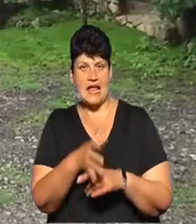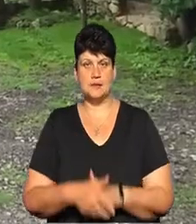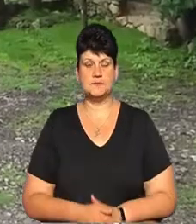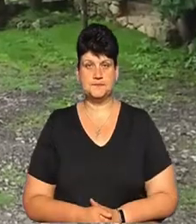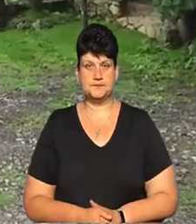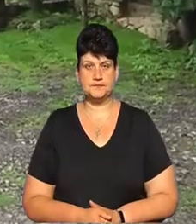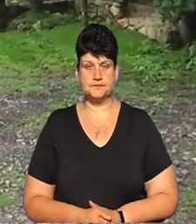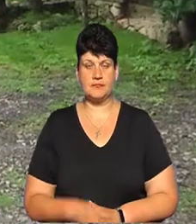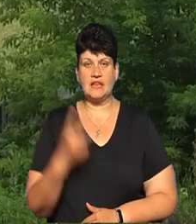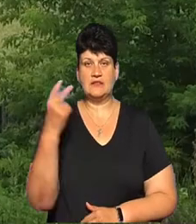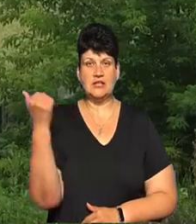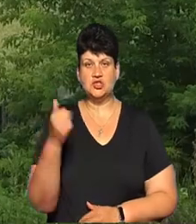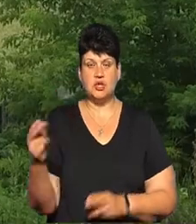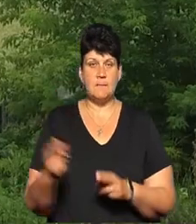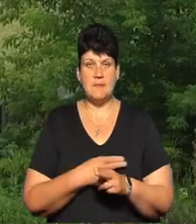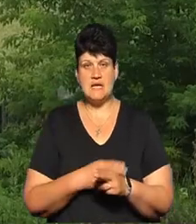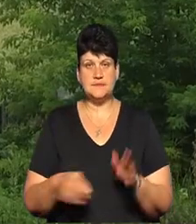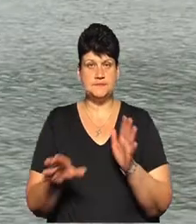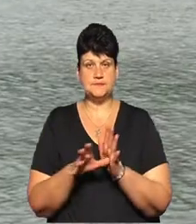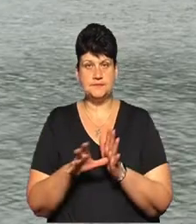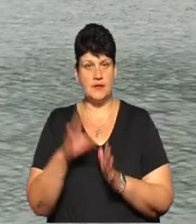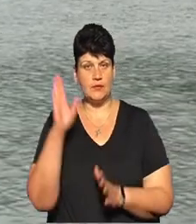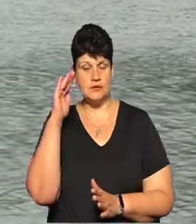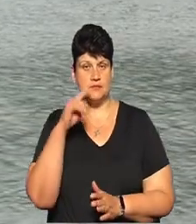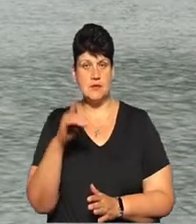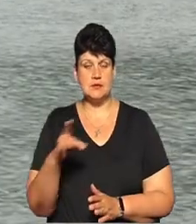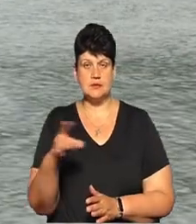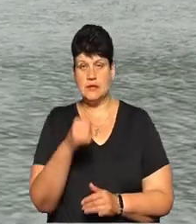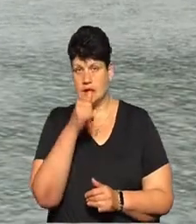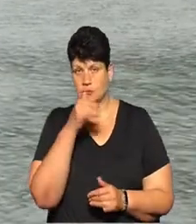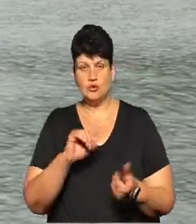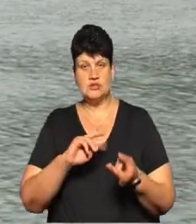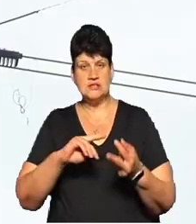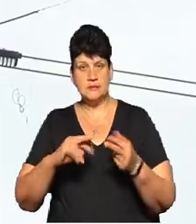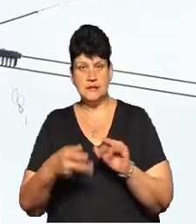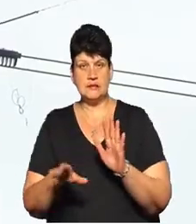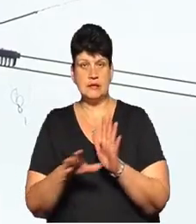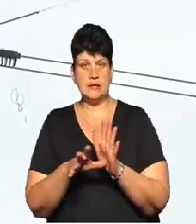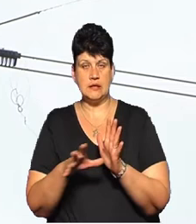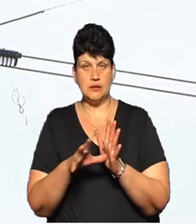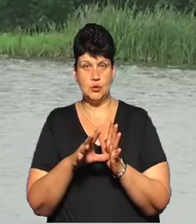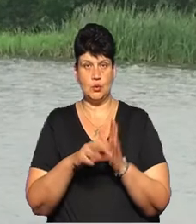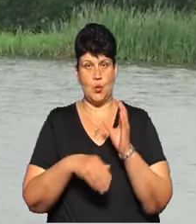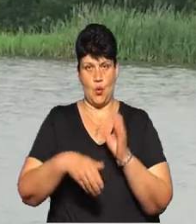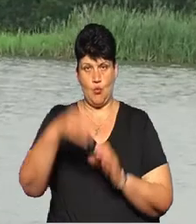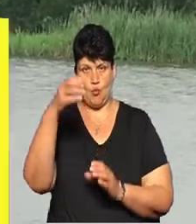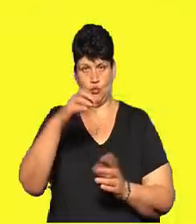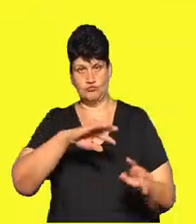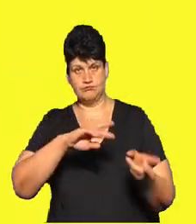2 тижні без світла та води. На Збаращині не можуть замінити електроопору, яку повалив вітер. Як вирішують